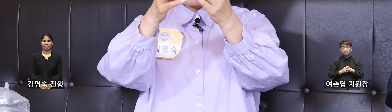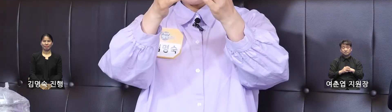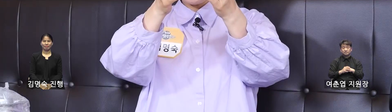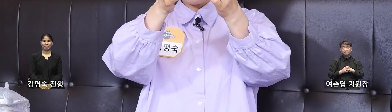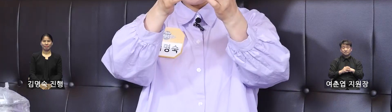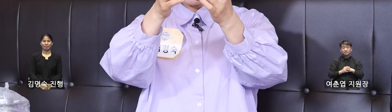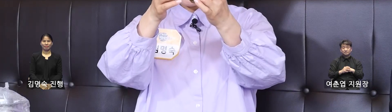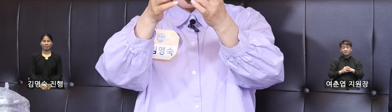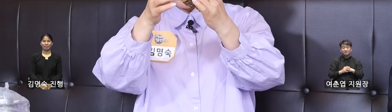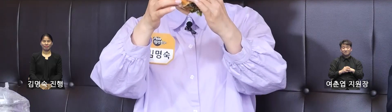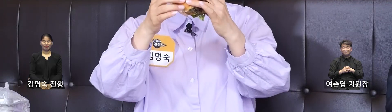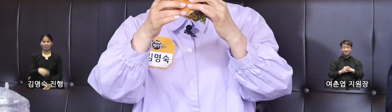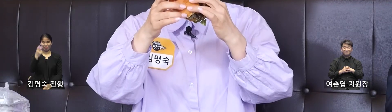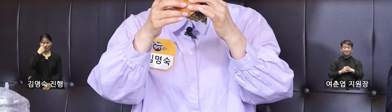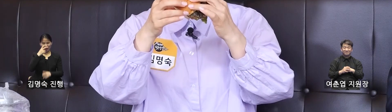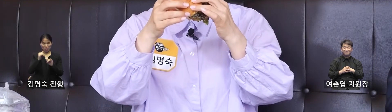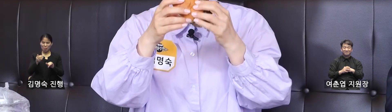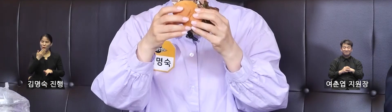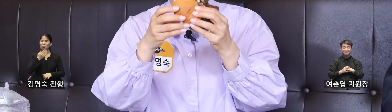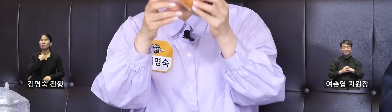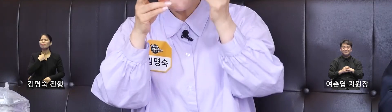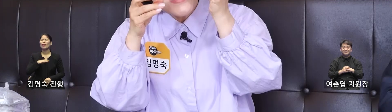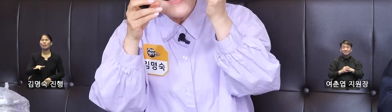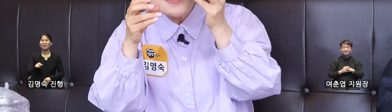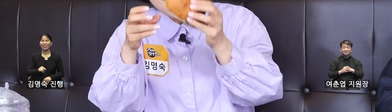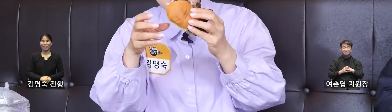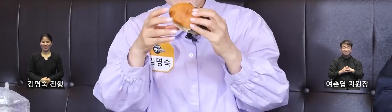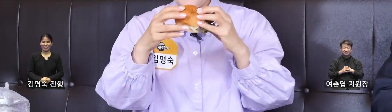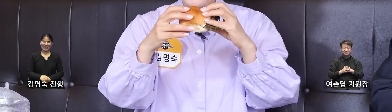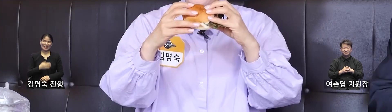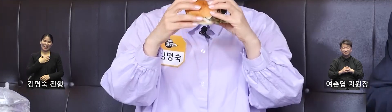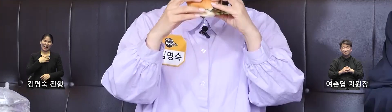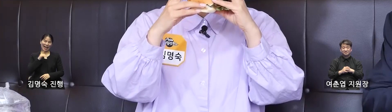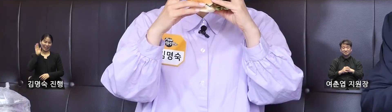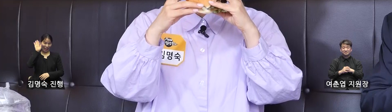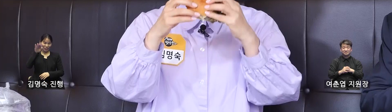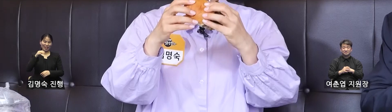가능히 이거 못 드셔보셨죠? 이따 하나 해드릴게요.